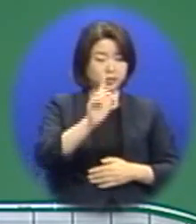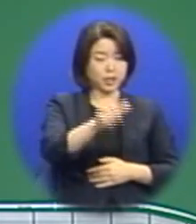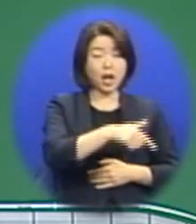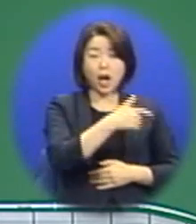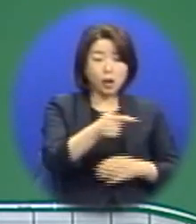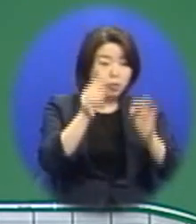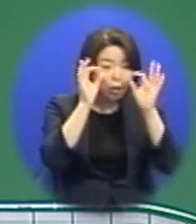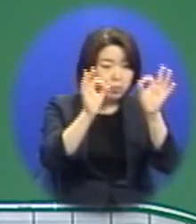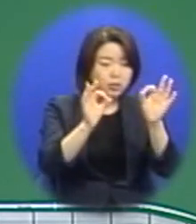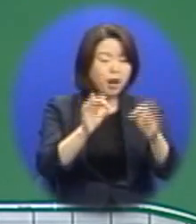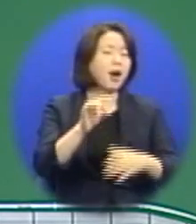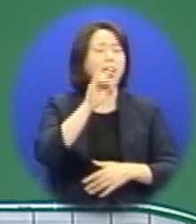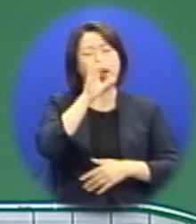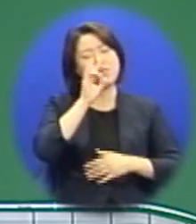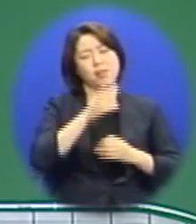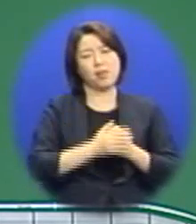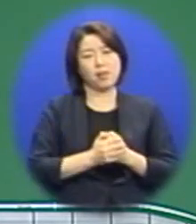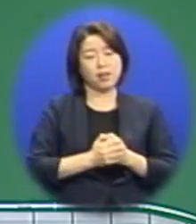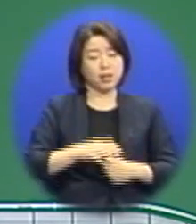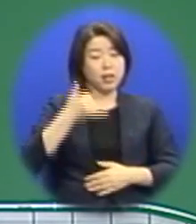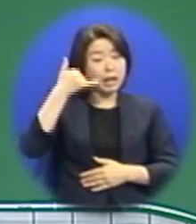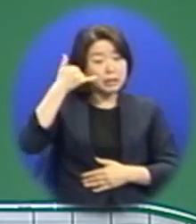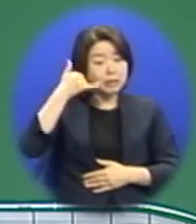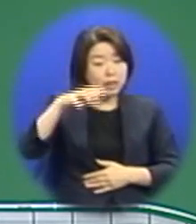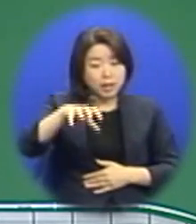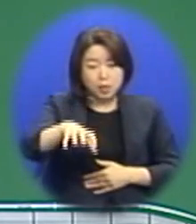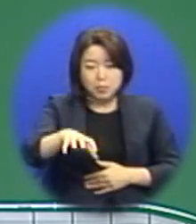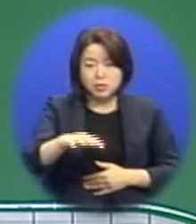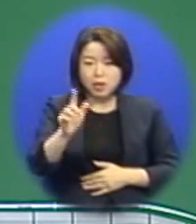일이더라. 전화기 앞에서 하루 기다려보니까